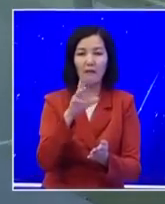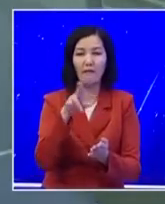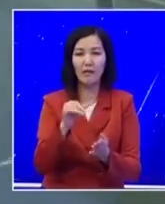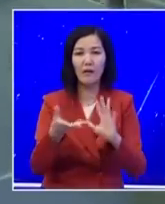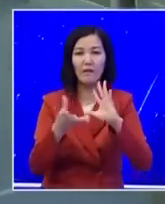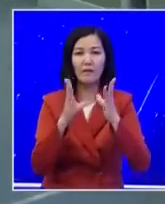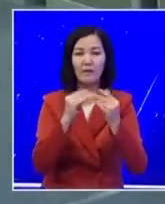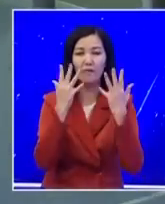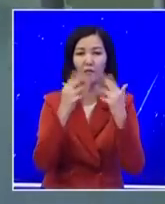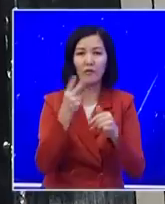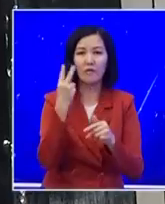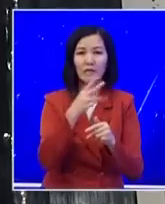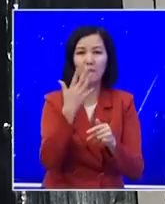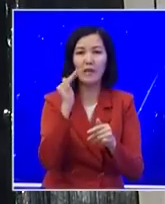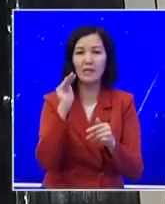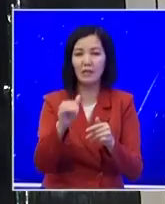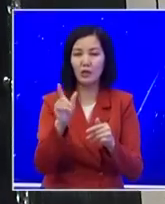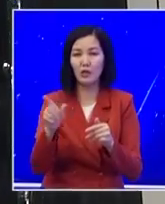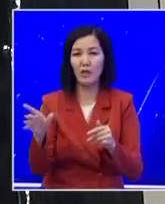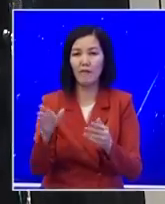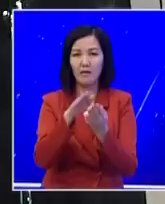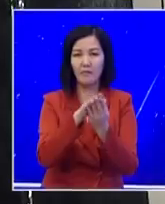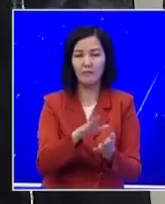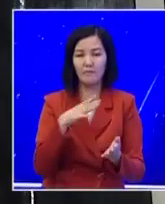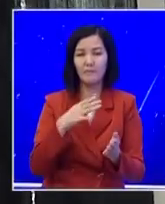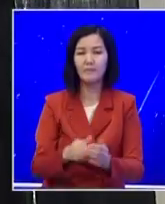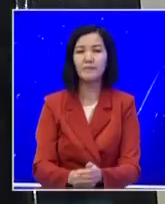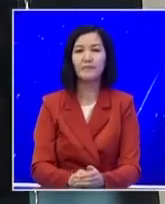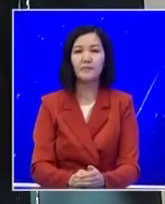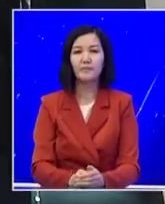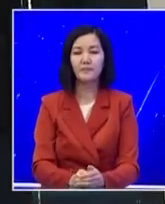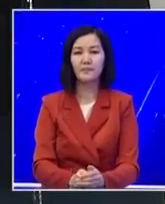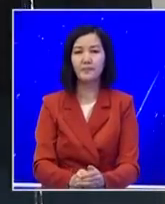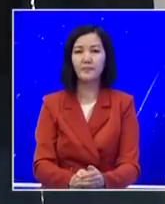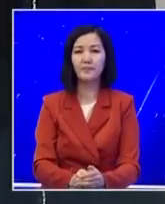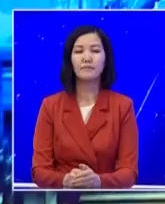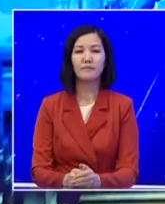число превышает 25 тысяч. Айнур Мейерханова, Габит Кабдрахман, телеканал ЖИТСУ, Талдыкурган.